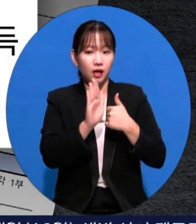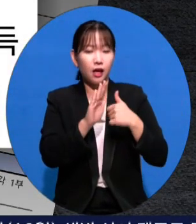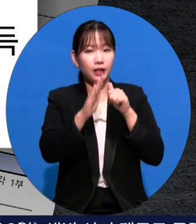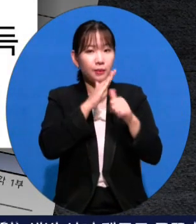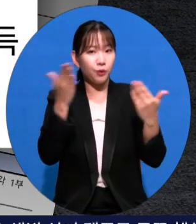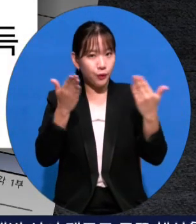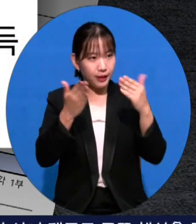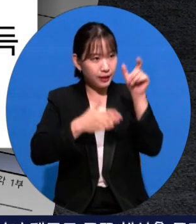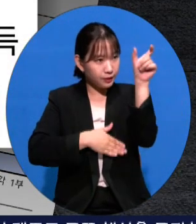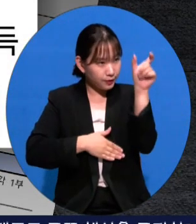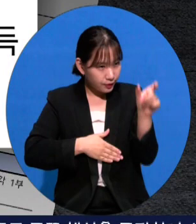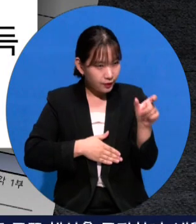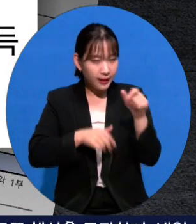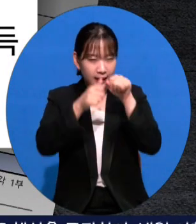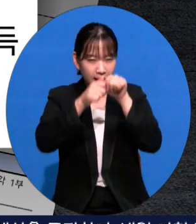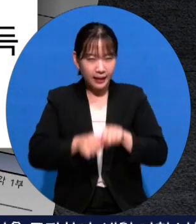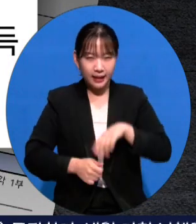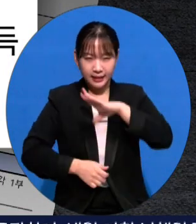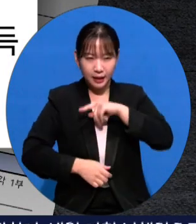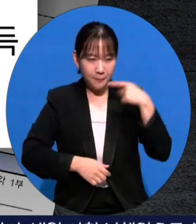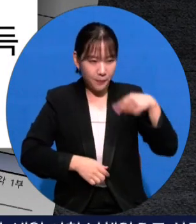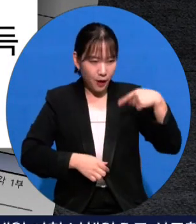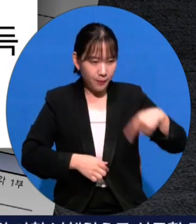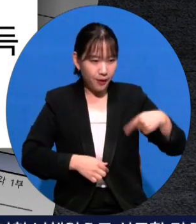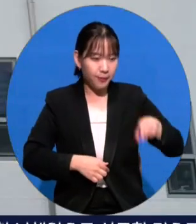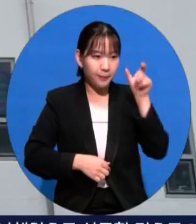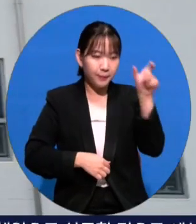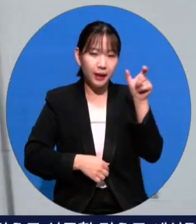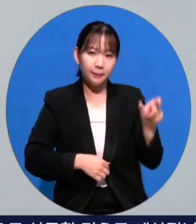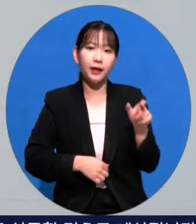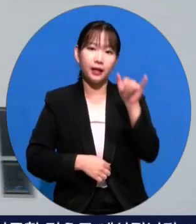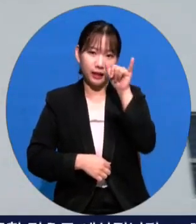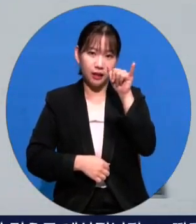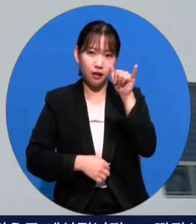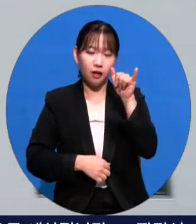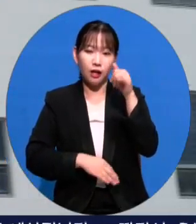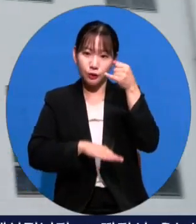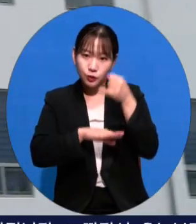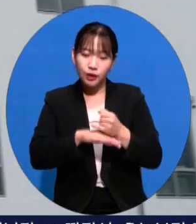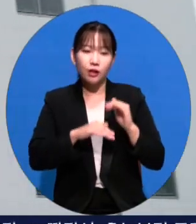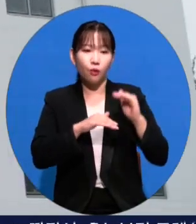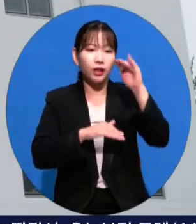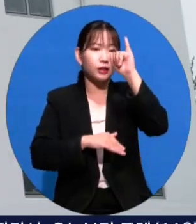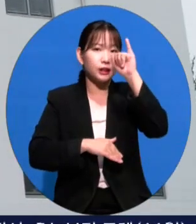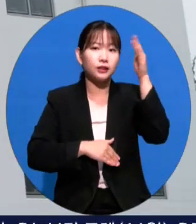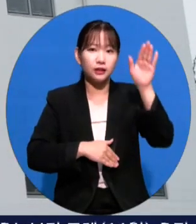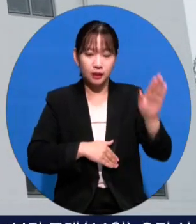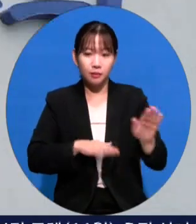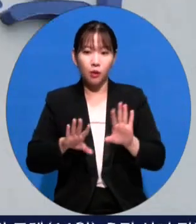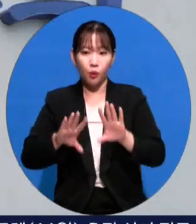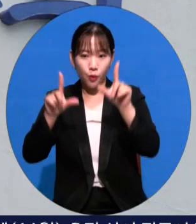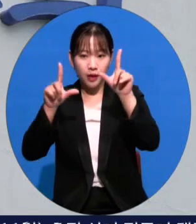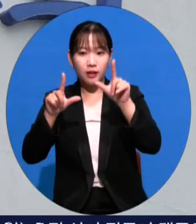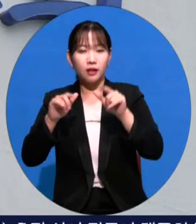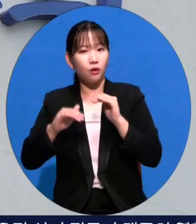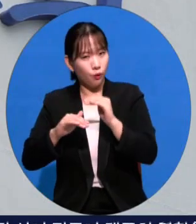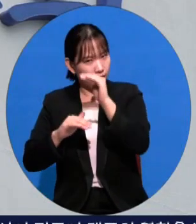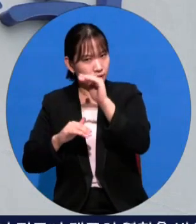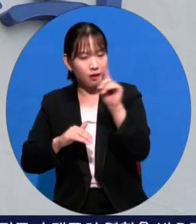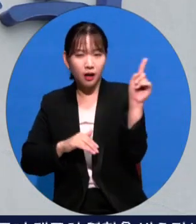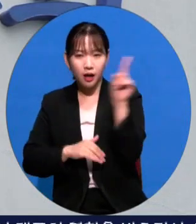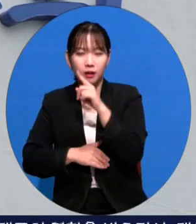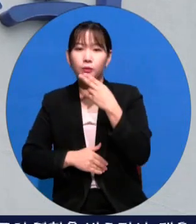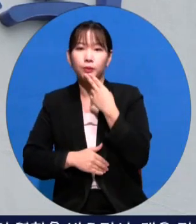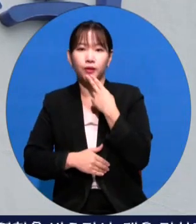업무를 소개하고 까다로운 자격 요건도 싣고 있습니다. 이처럼 최소한의 과정을 거쳤지만 올해는 이 같은 절차를